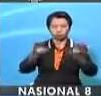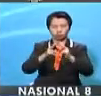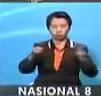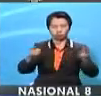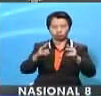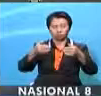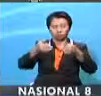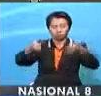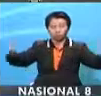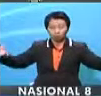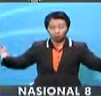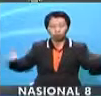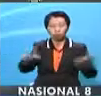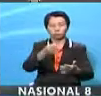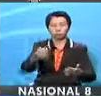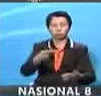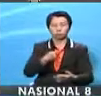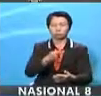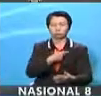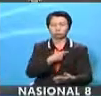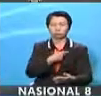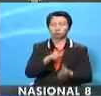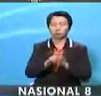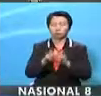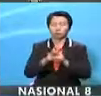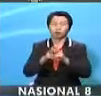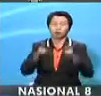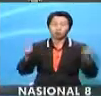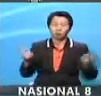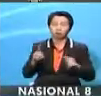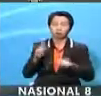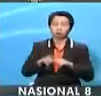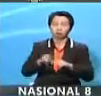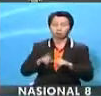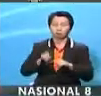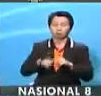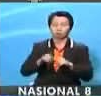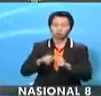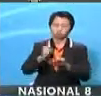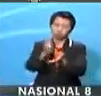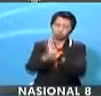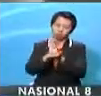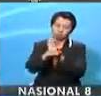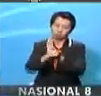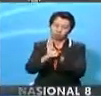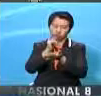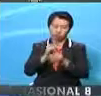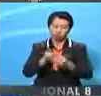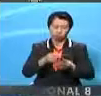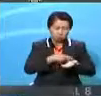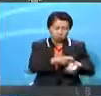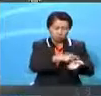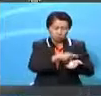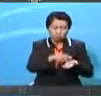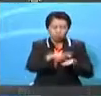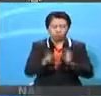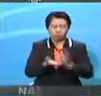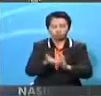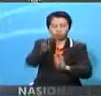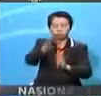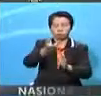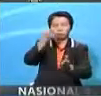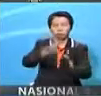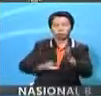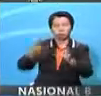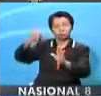broad dan kita terlalu sangat bergantung kepada subsidi untuk menampung kenaikan harga minyak